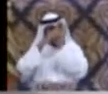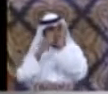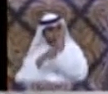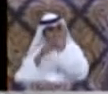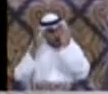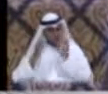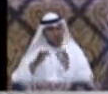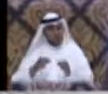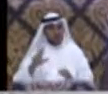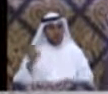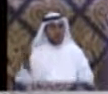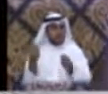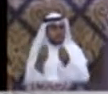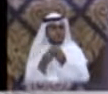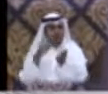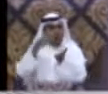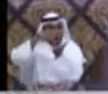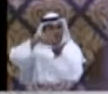في إطار اتفاقية